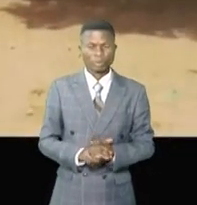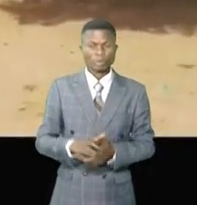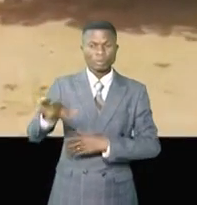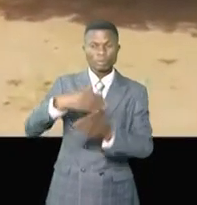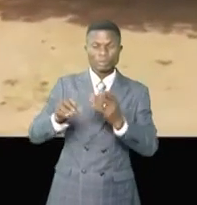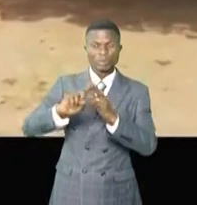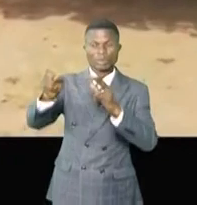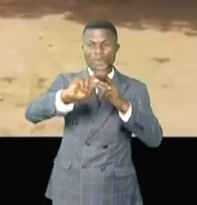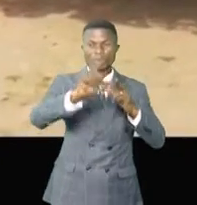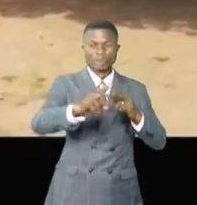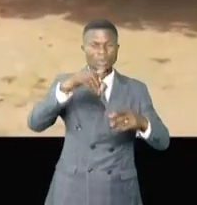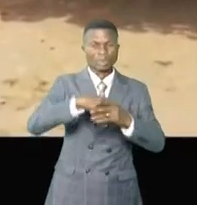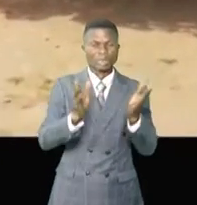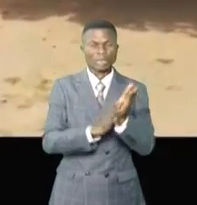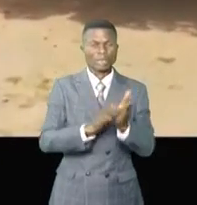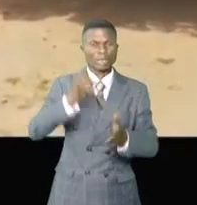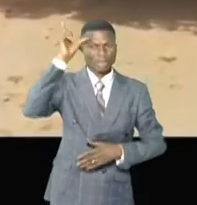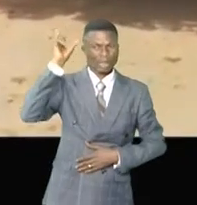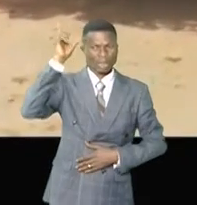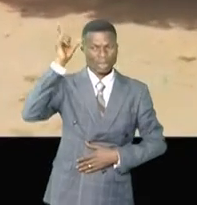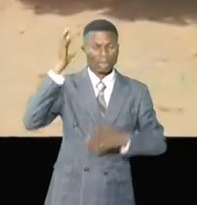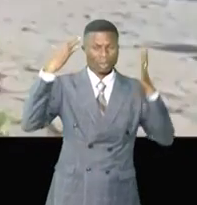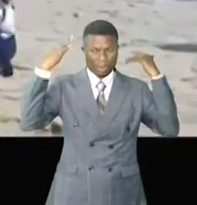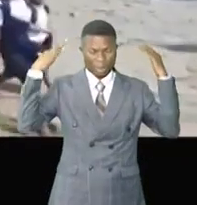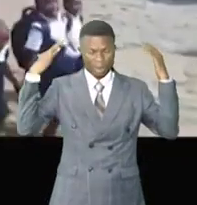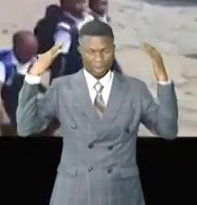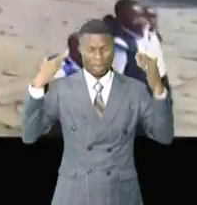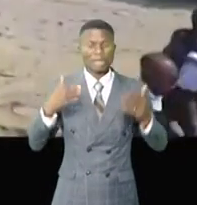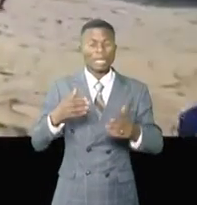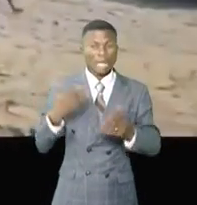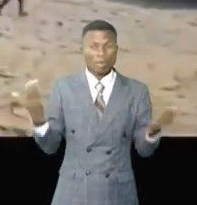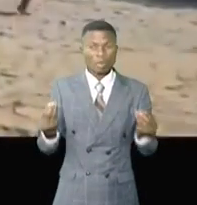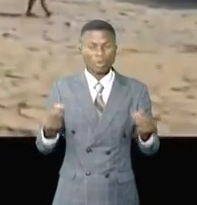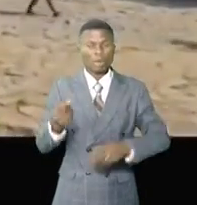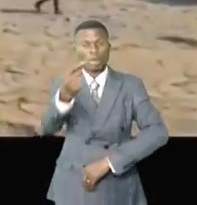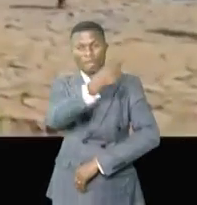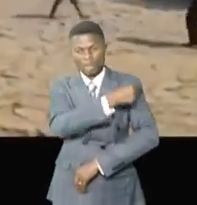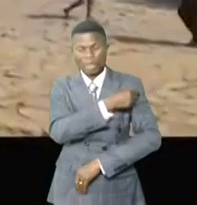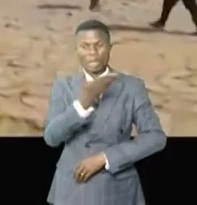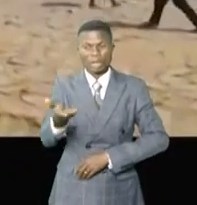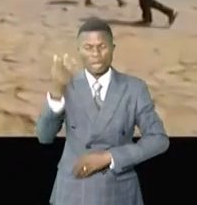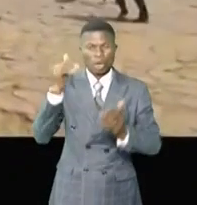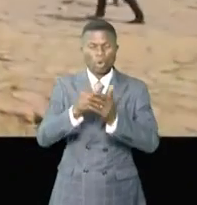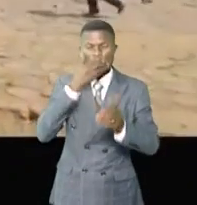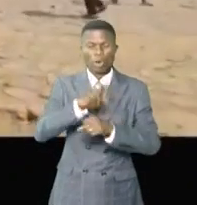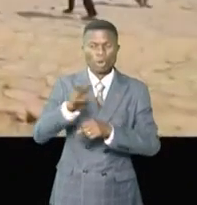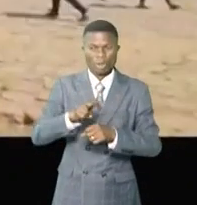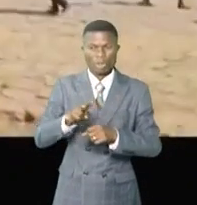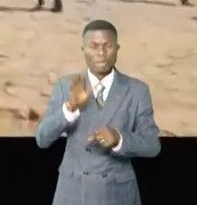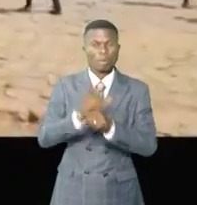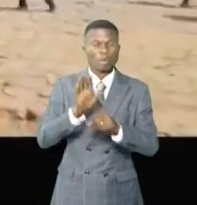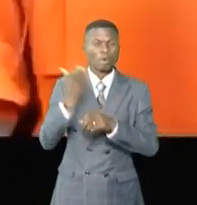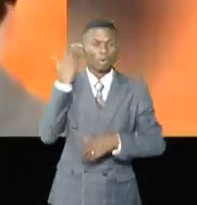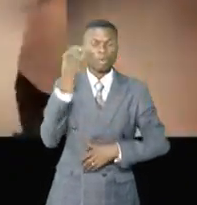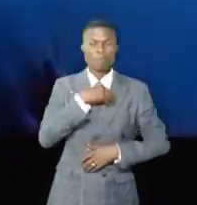panique observée ce jour dans les écoles de Lubumbashi, la rumeur faisant état de la vaccination des élèves contre le Covid-19. De nombreux